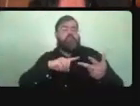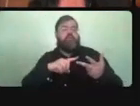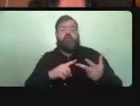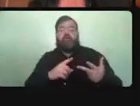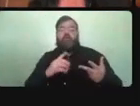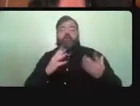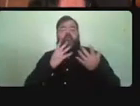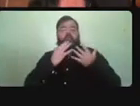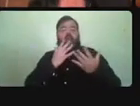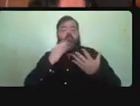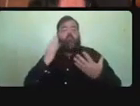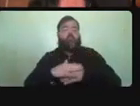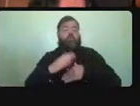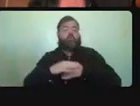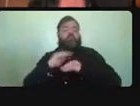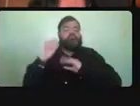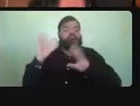Na